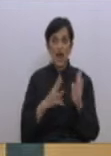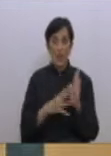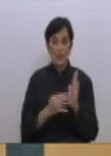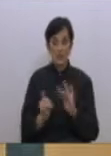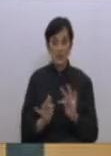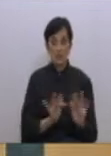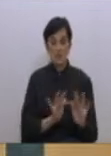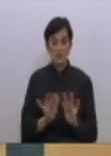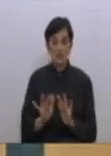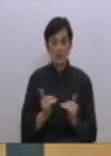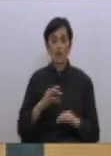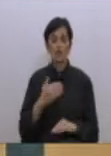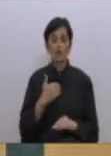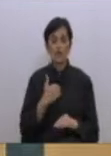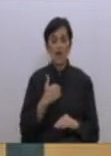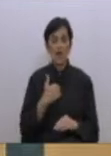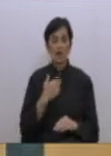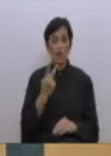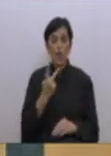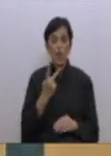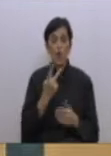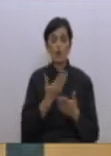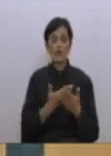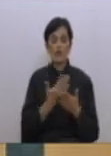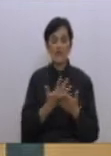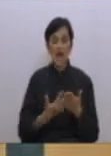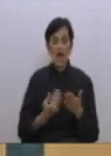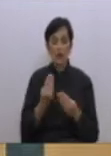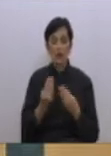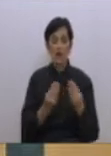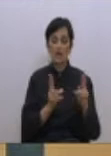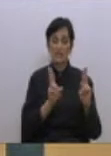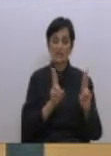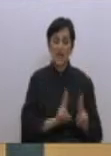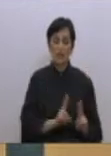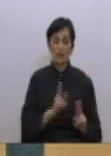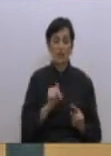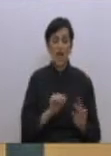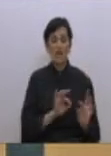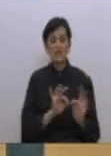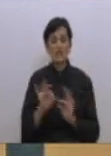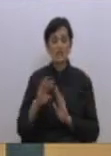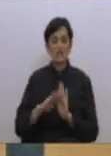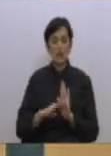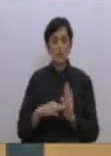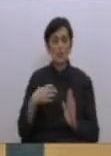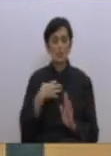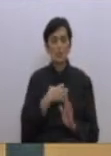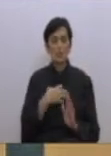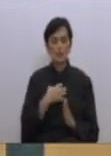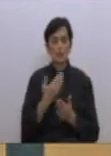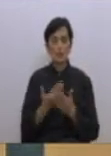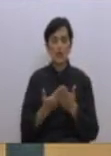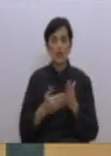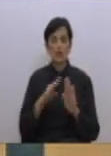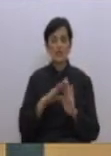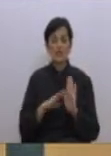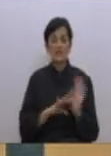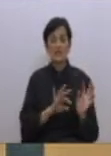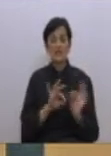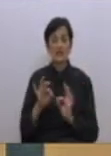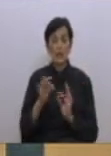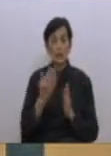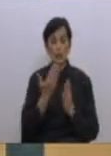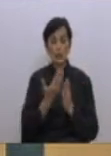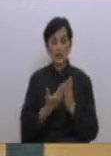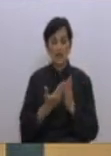მიმდინარე ეტაპზეა. მოგეხსენებათ ტიპის რეკომენდაციებს, სტანდარტულს და სისტემური მნიშვნელობის რეკომენდაციებს. სისტემური რეკომენდაციები,